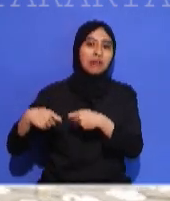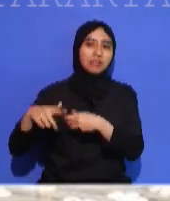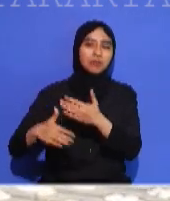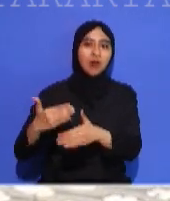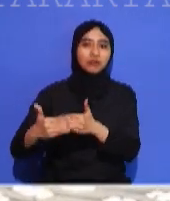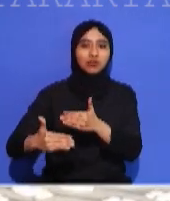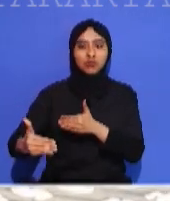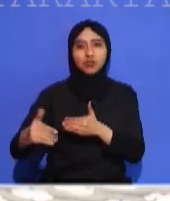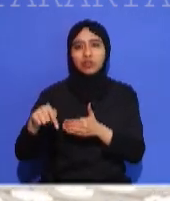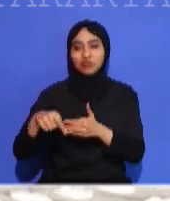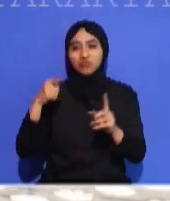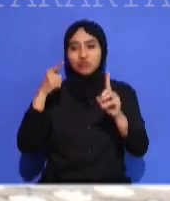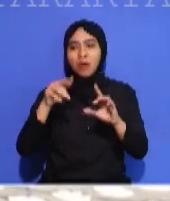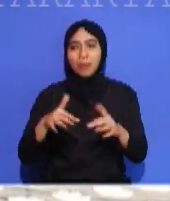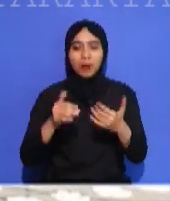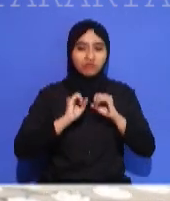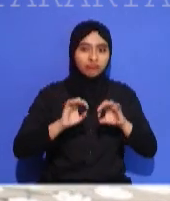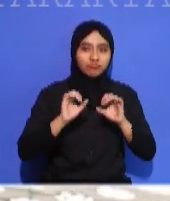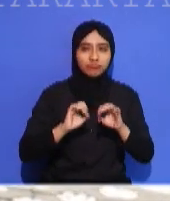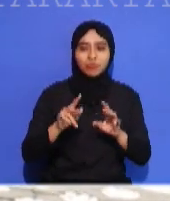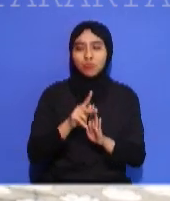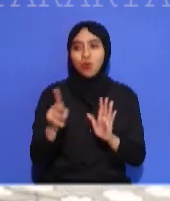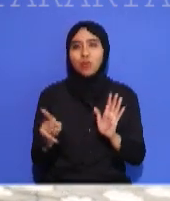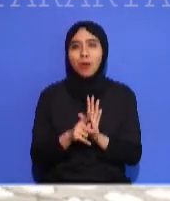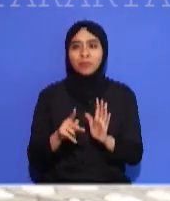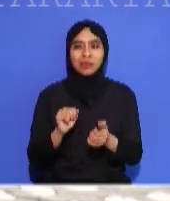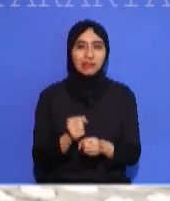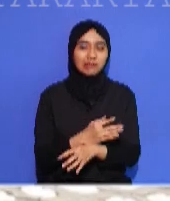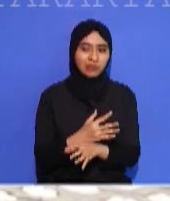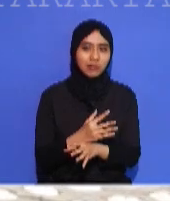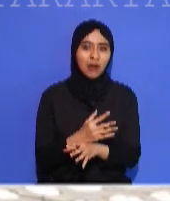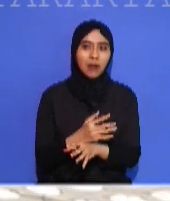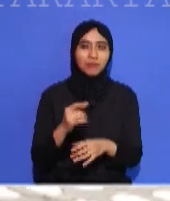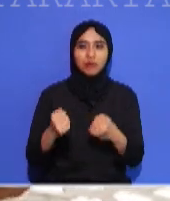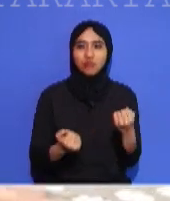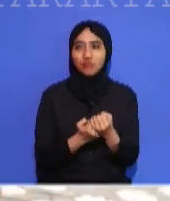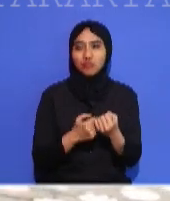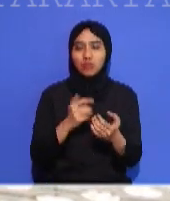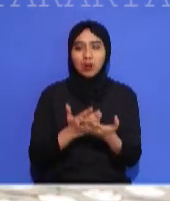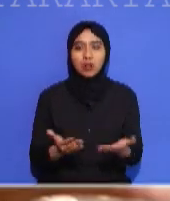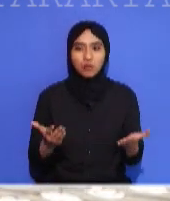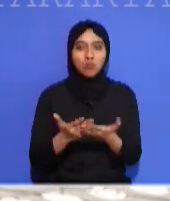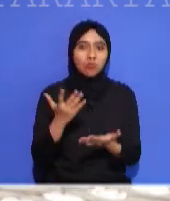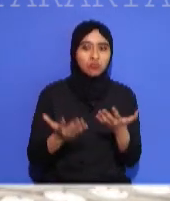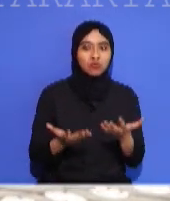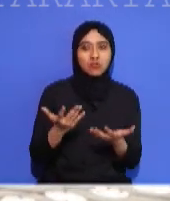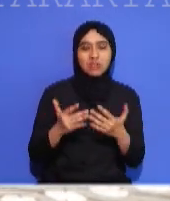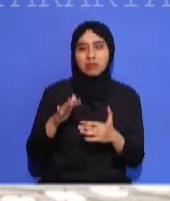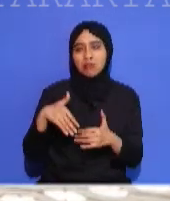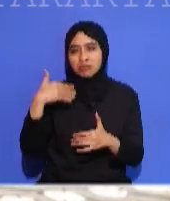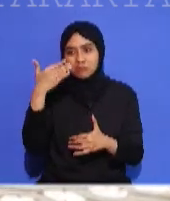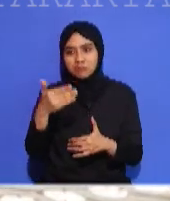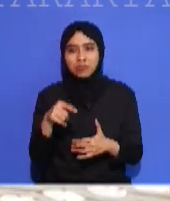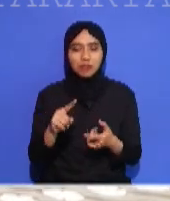goalsnya ini adalah untuk memperkenalkan program Green Jobs dan juga untuk siapa tahu bisa untuk membuat teman-teman